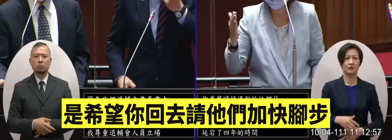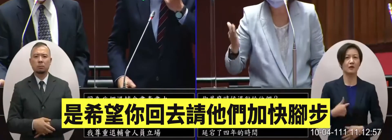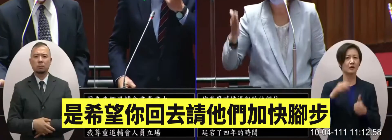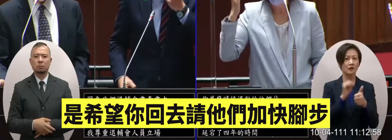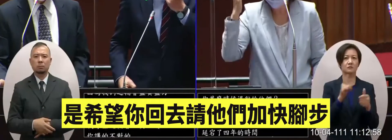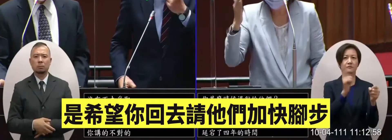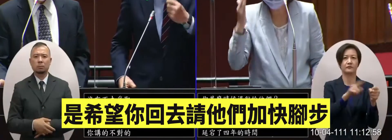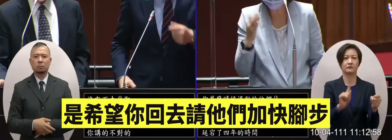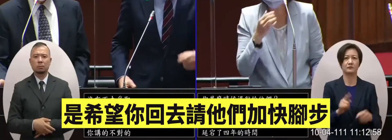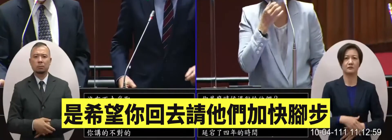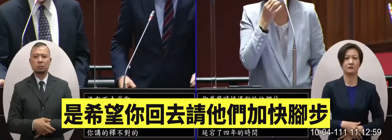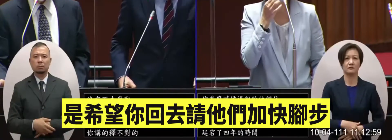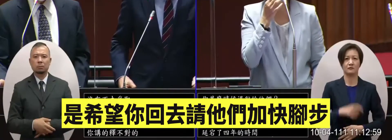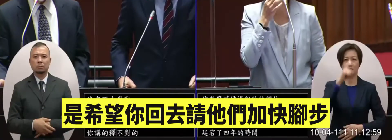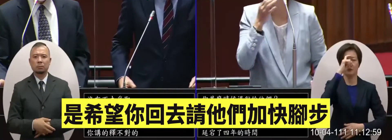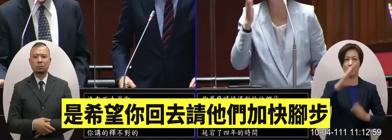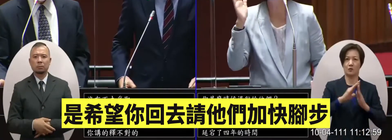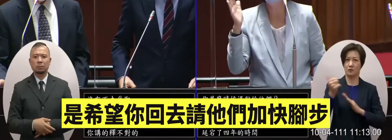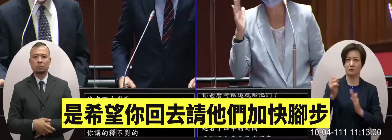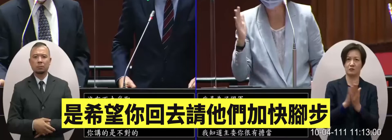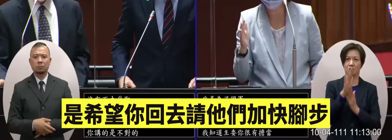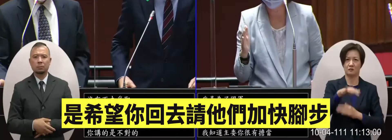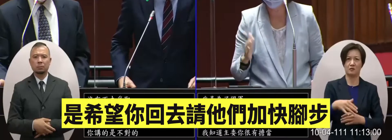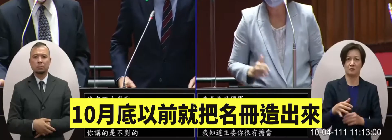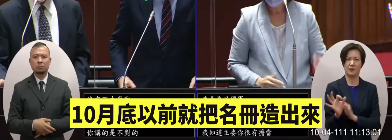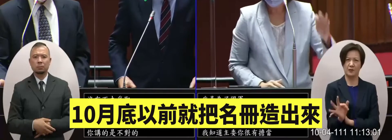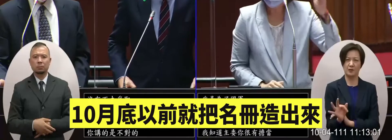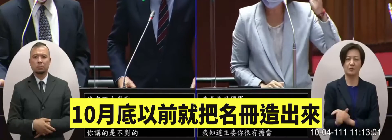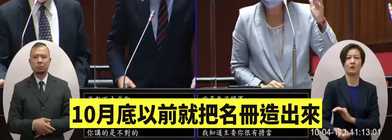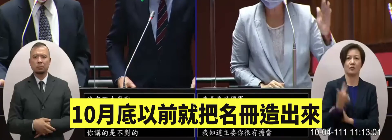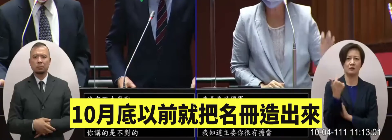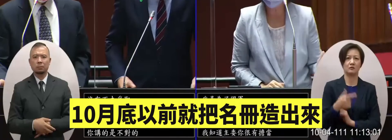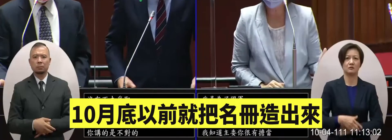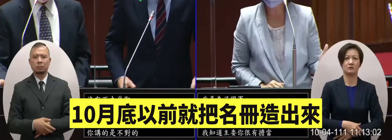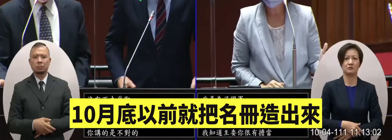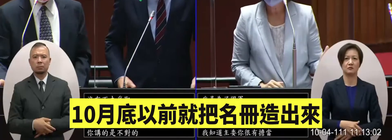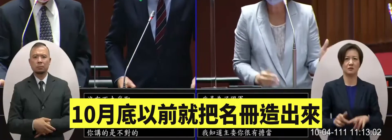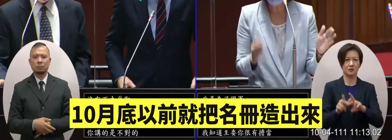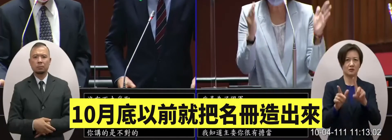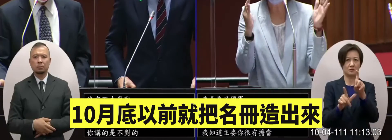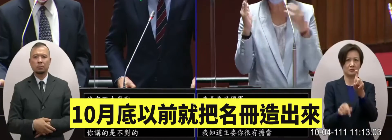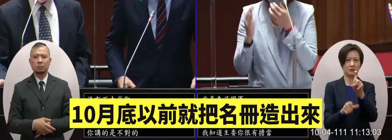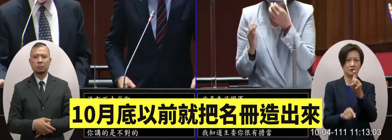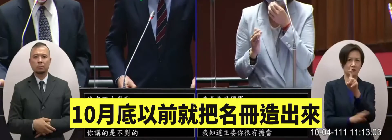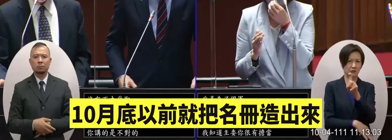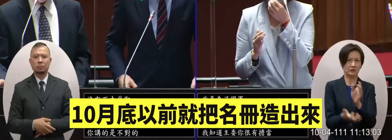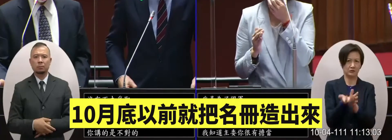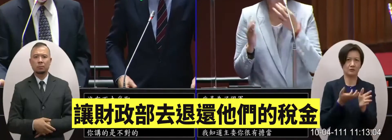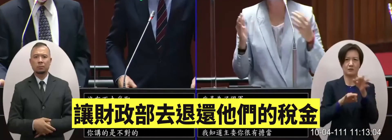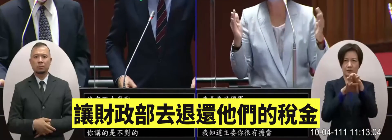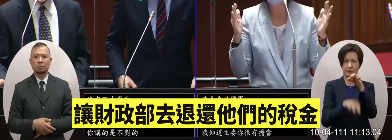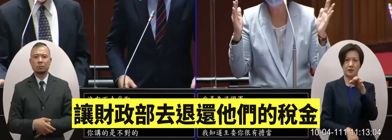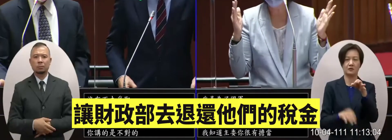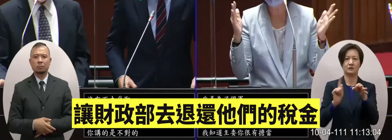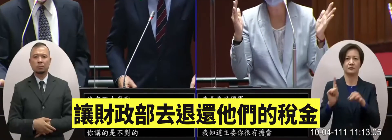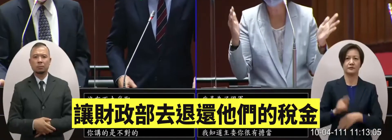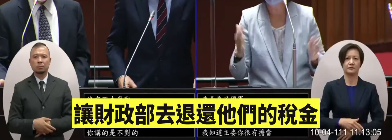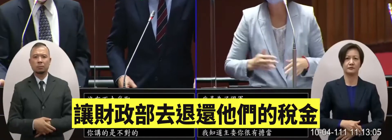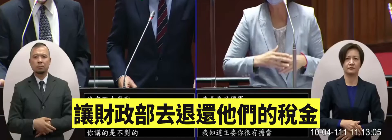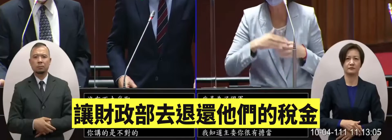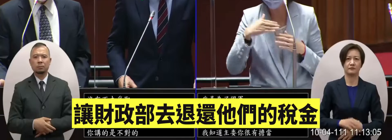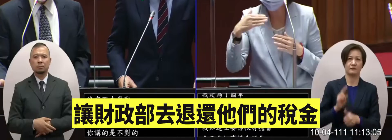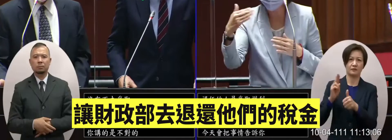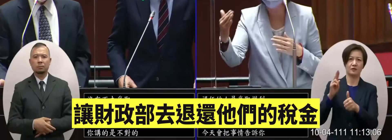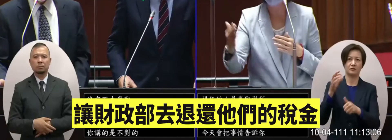是希望你回去请他们加快脚步，10月底以前就把名册造出来，让财政